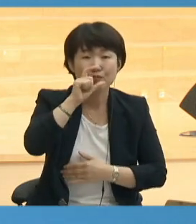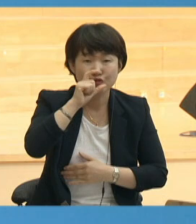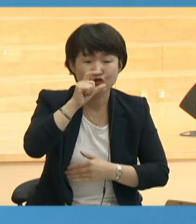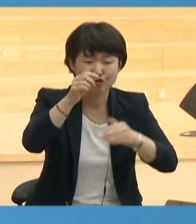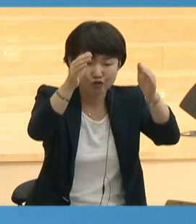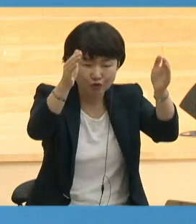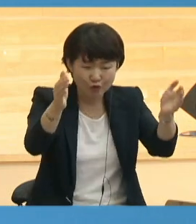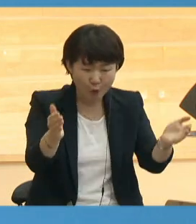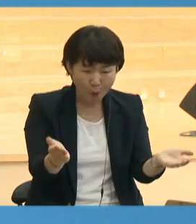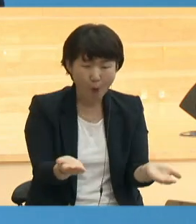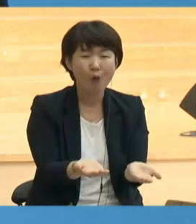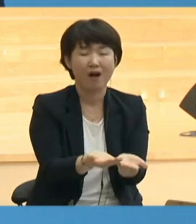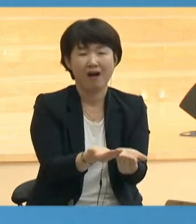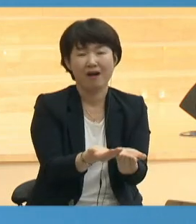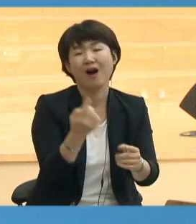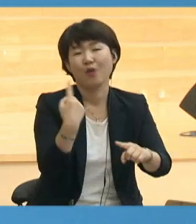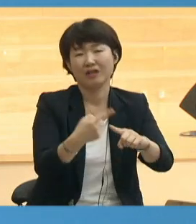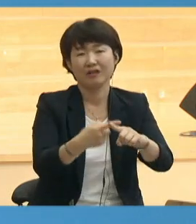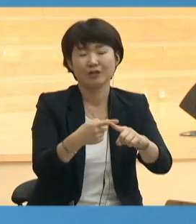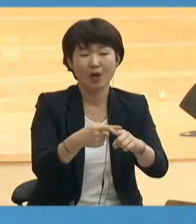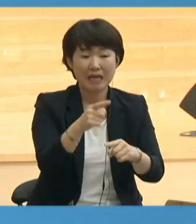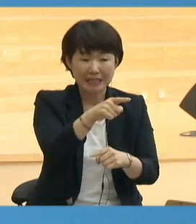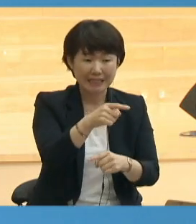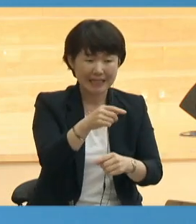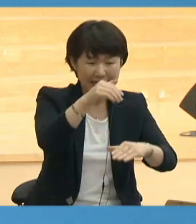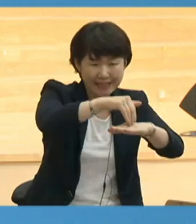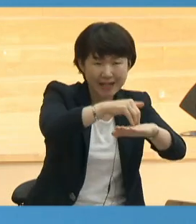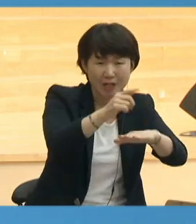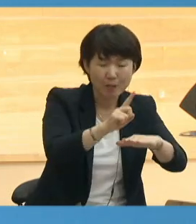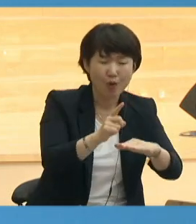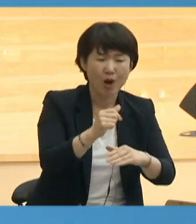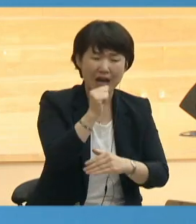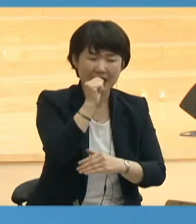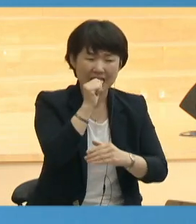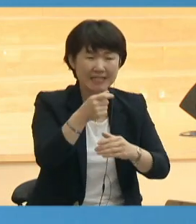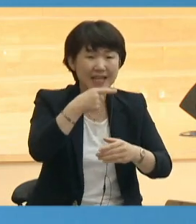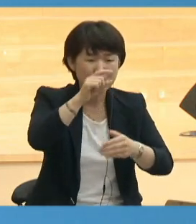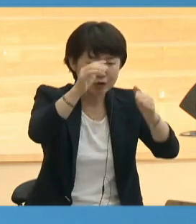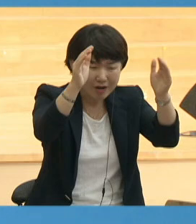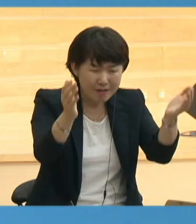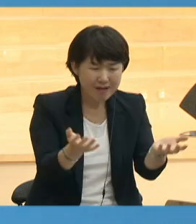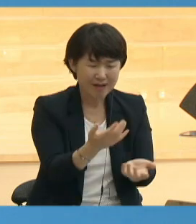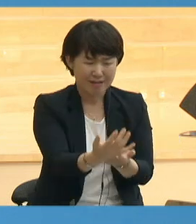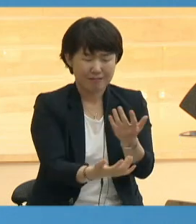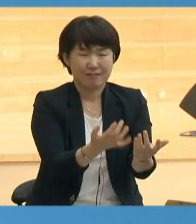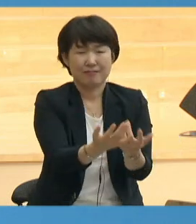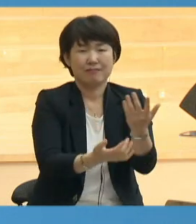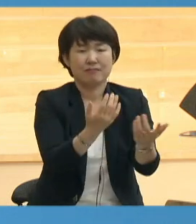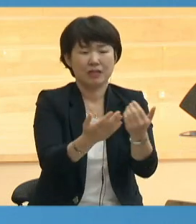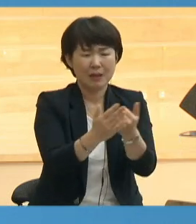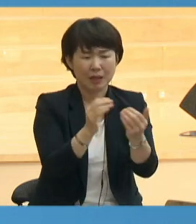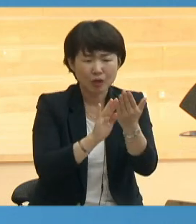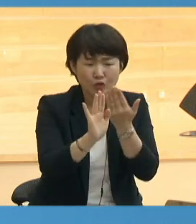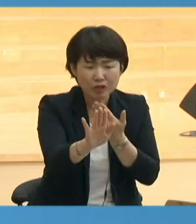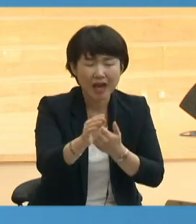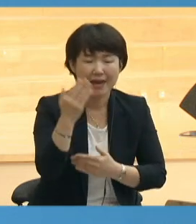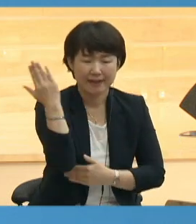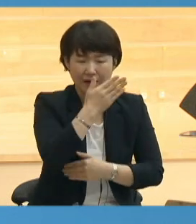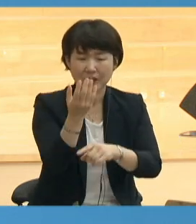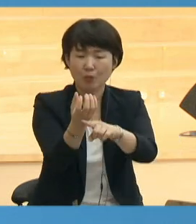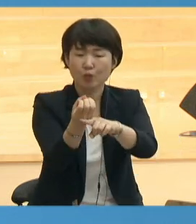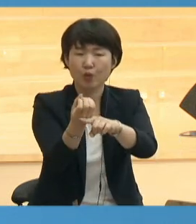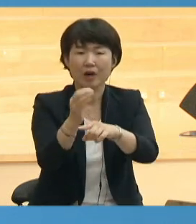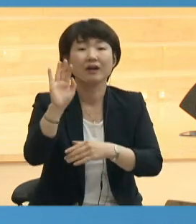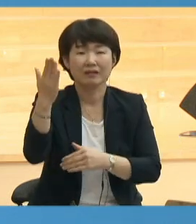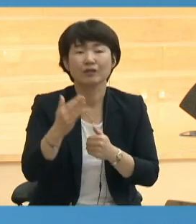단련은 용 강화에 덜 플 끌어 단련 그래야 순금 나오는 것 그러면